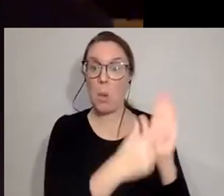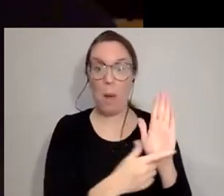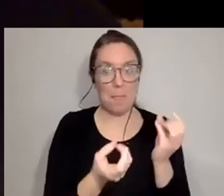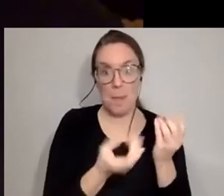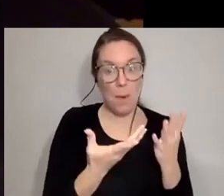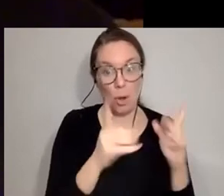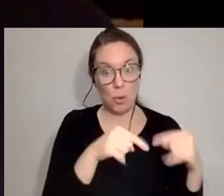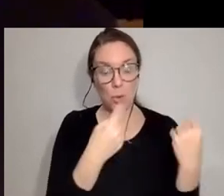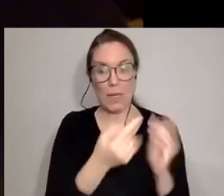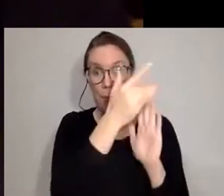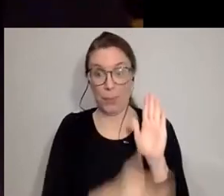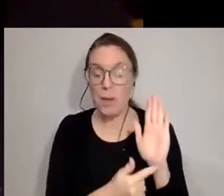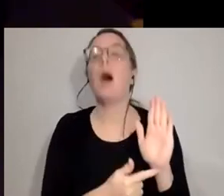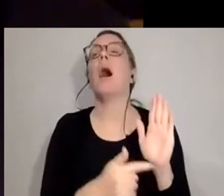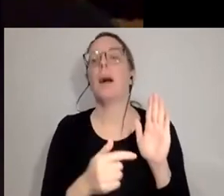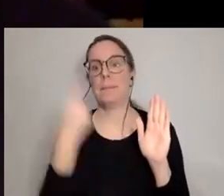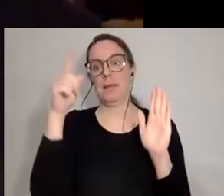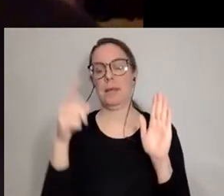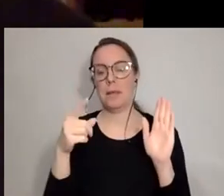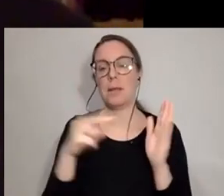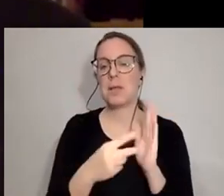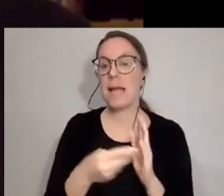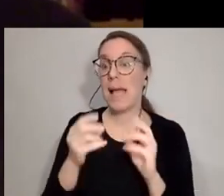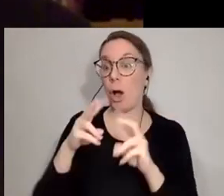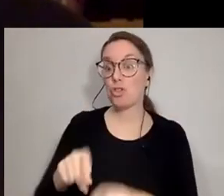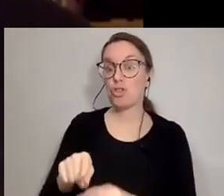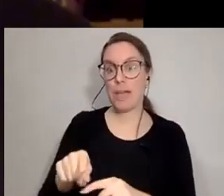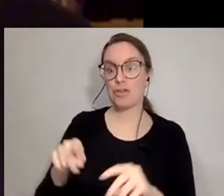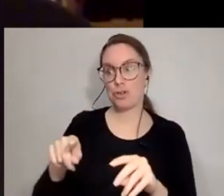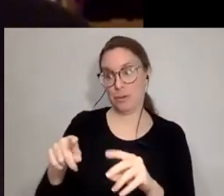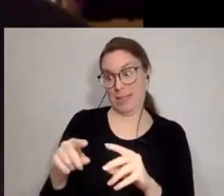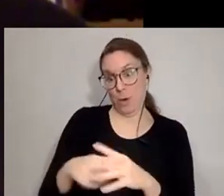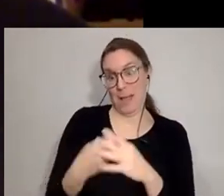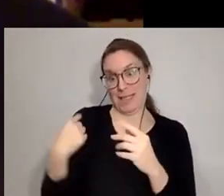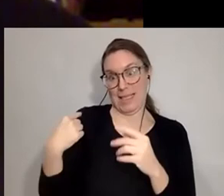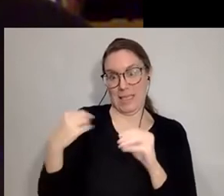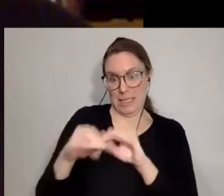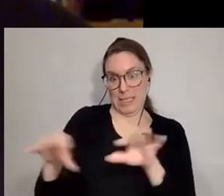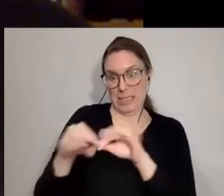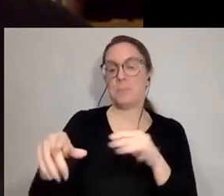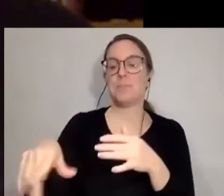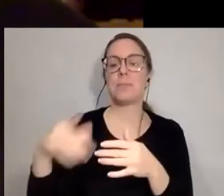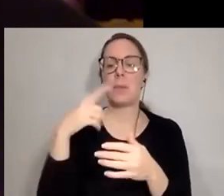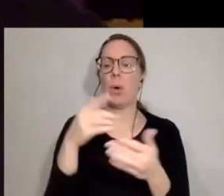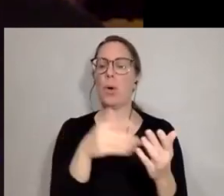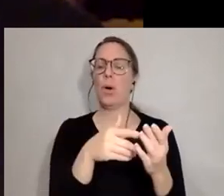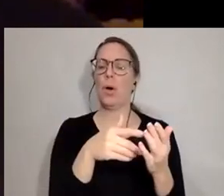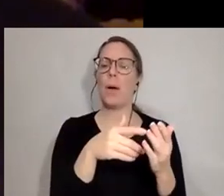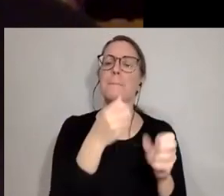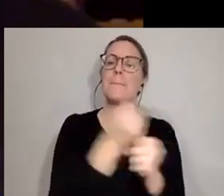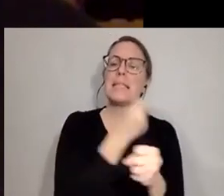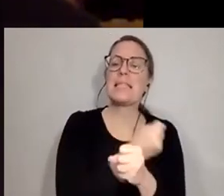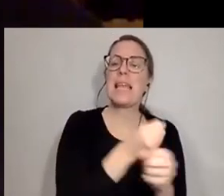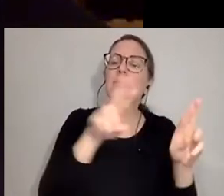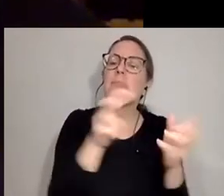et donc on a lancé cette étude pour mieux connaître ce métier de référent handicap tel qu'il s'exerce dans les différents